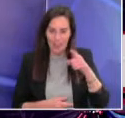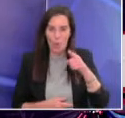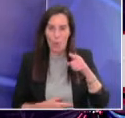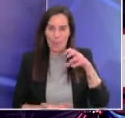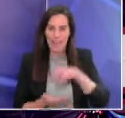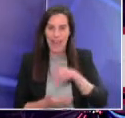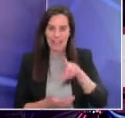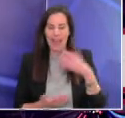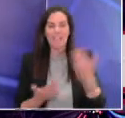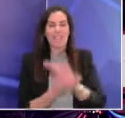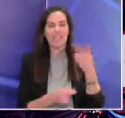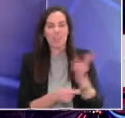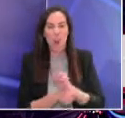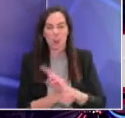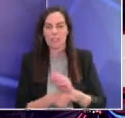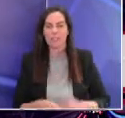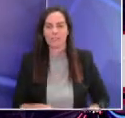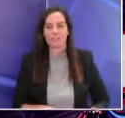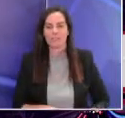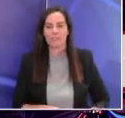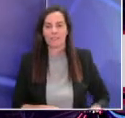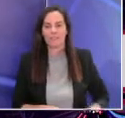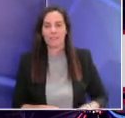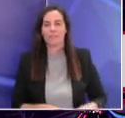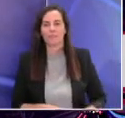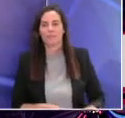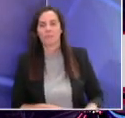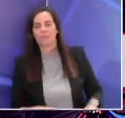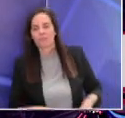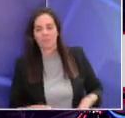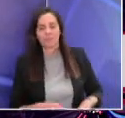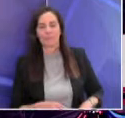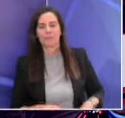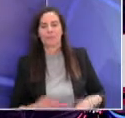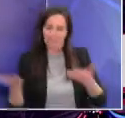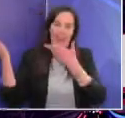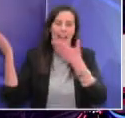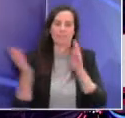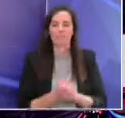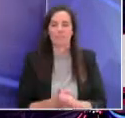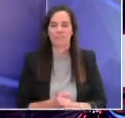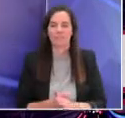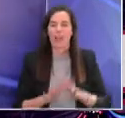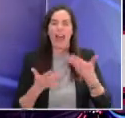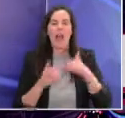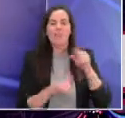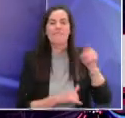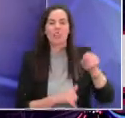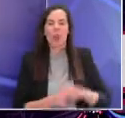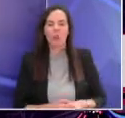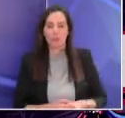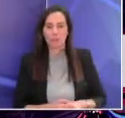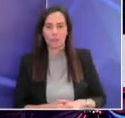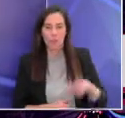כבר האתר מראה את הרול שלנו, מראה את האתר שלכם, רותם. למה הבאתי אותו היום? כי